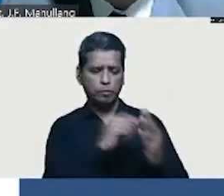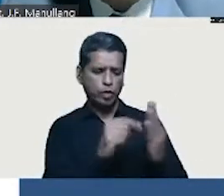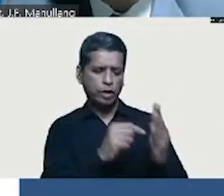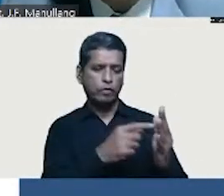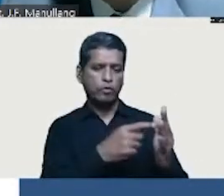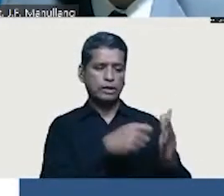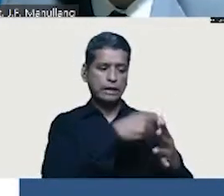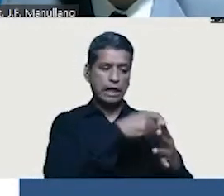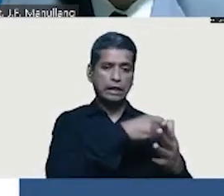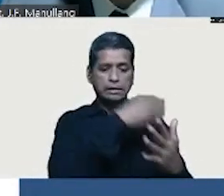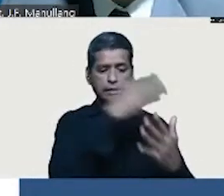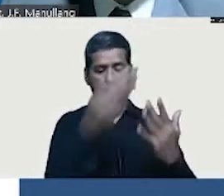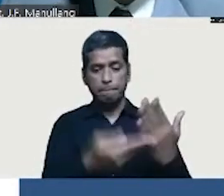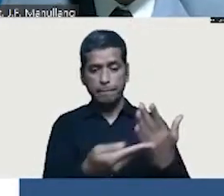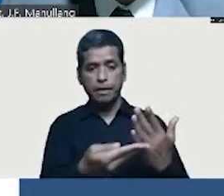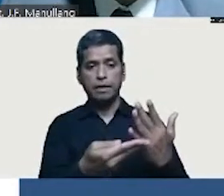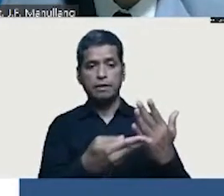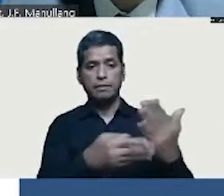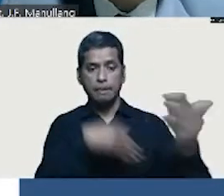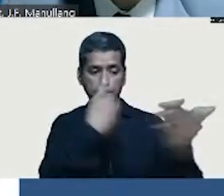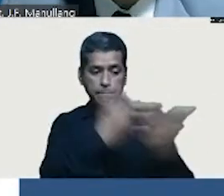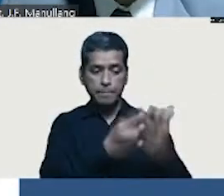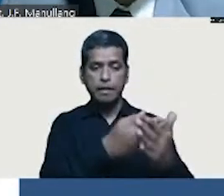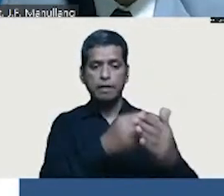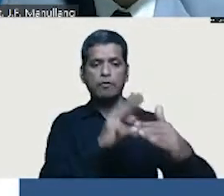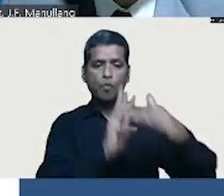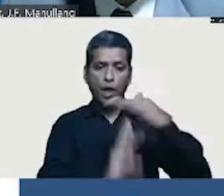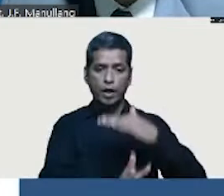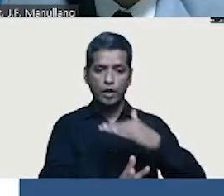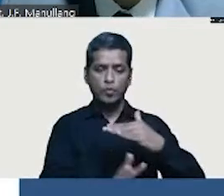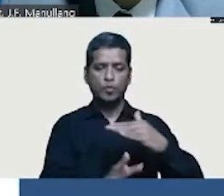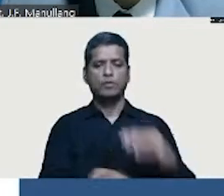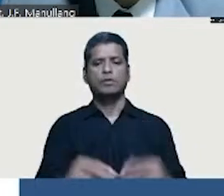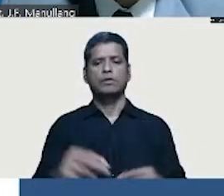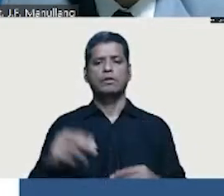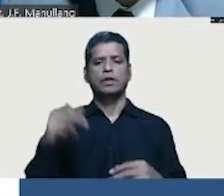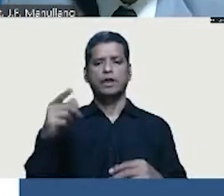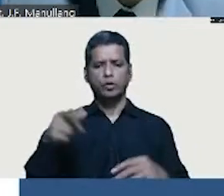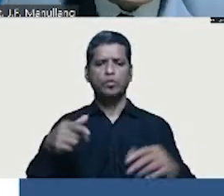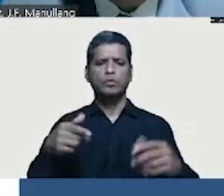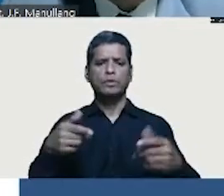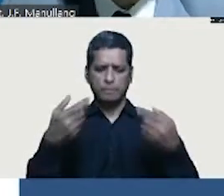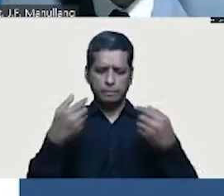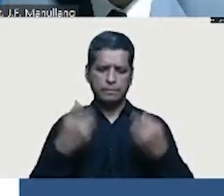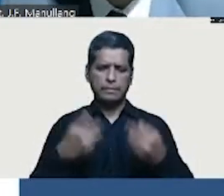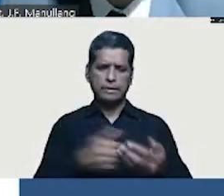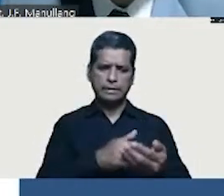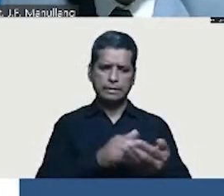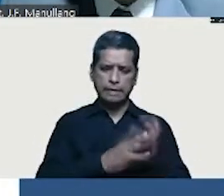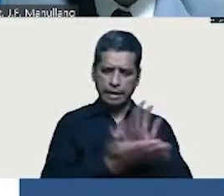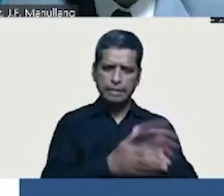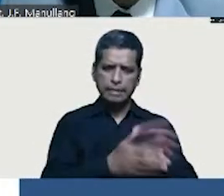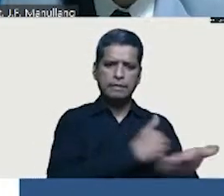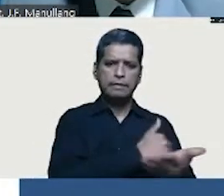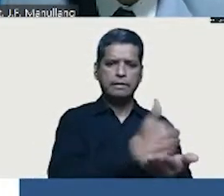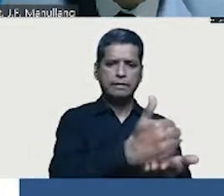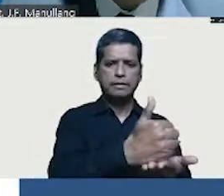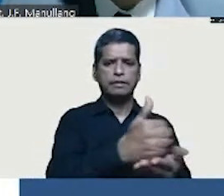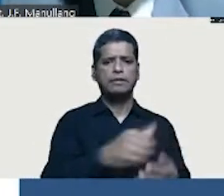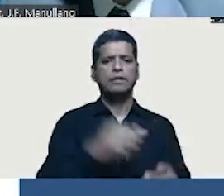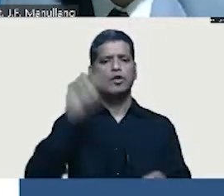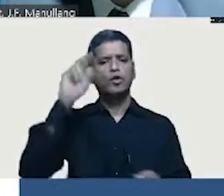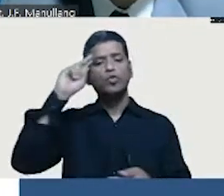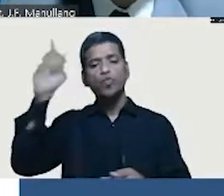tidak melenceng karena Pak karena Tuhan Ia menyertai mulutnya Tuhan yang menyertai